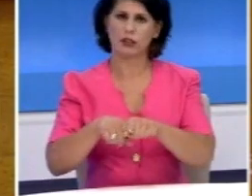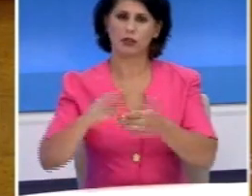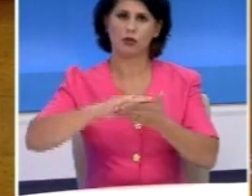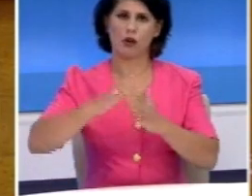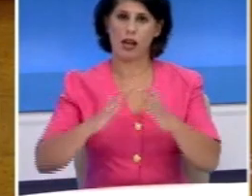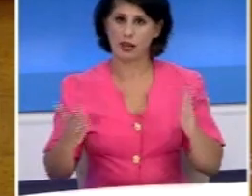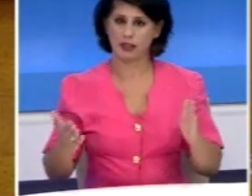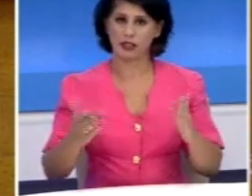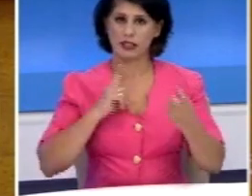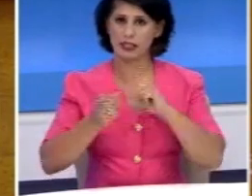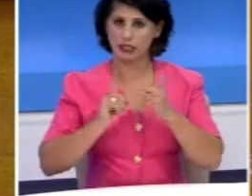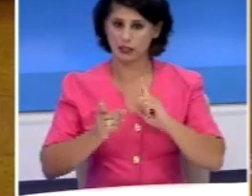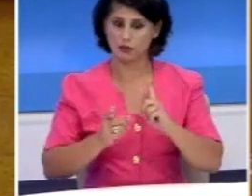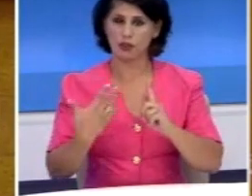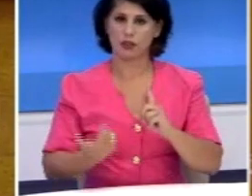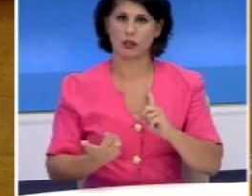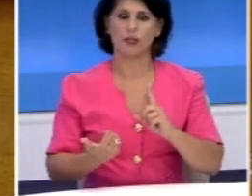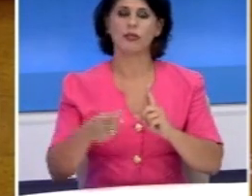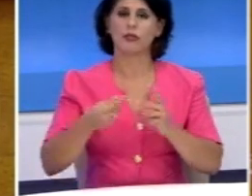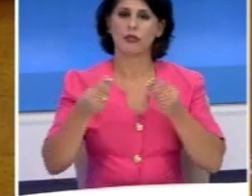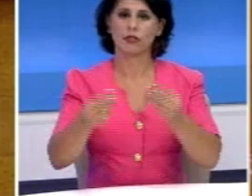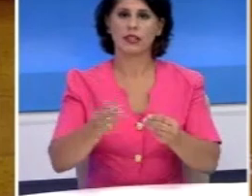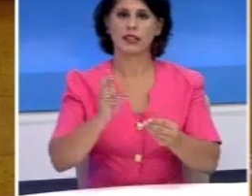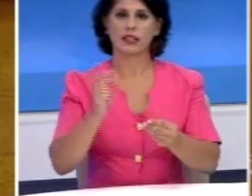η συμφωνία δίνει εμβαδόν